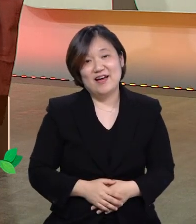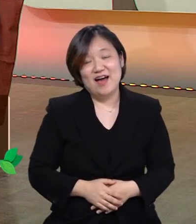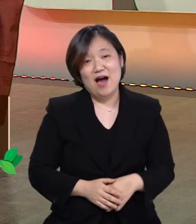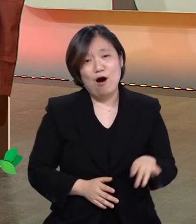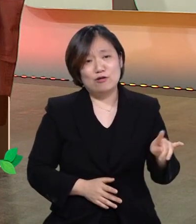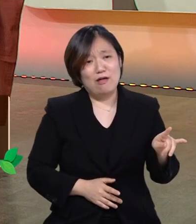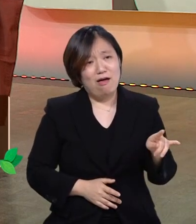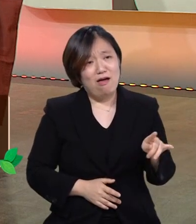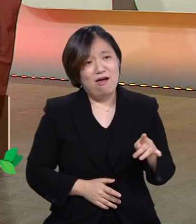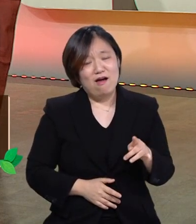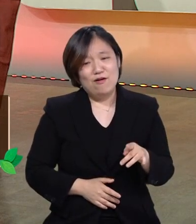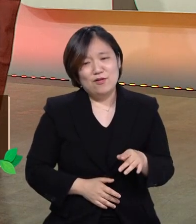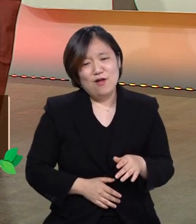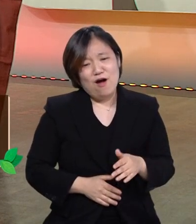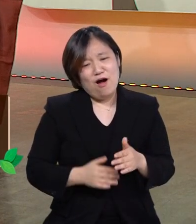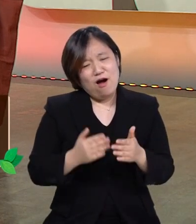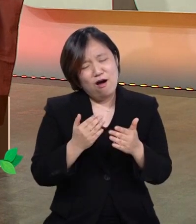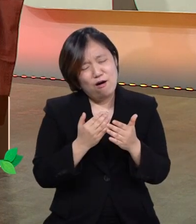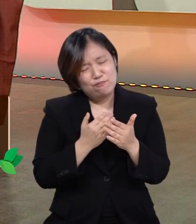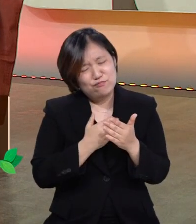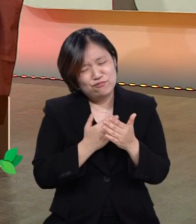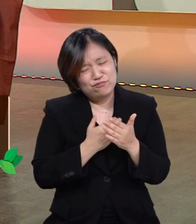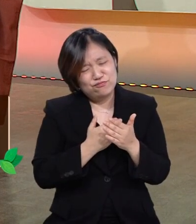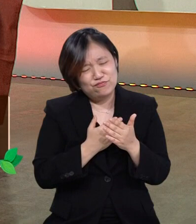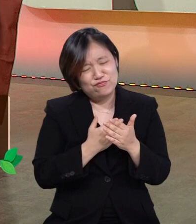항상이 불안한 불안한